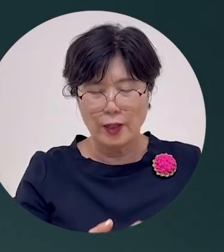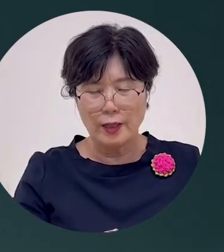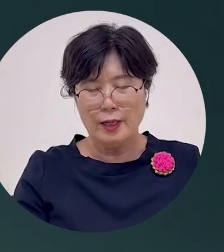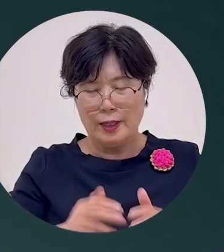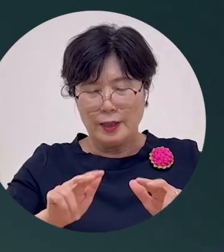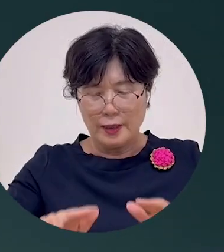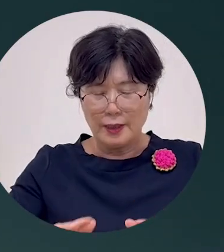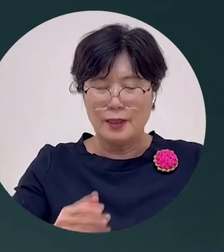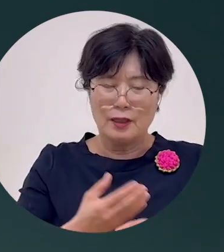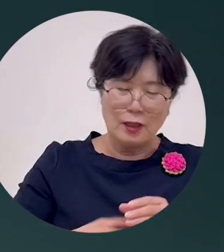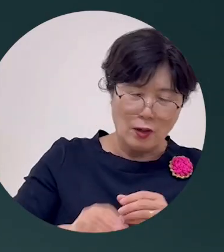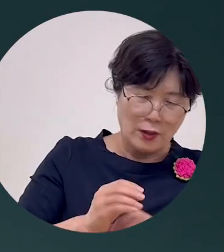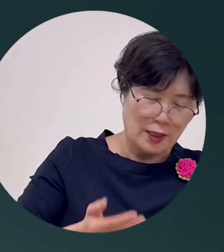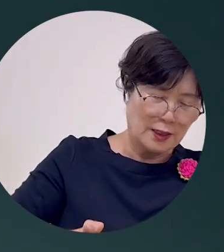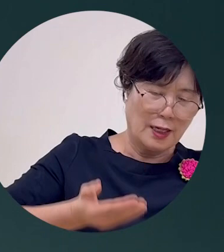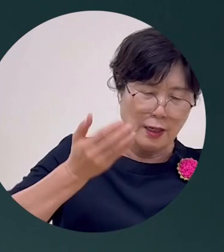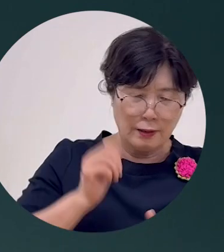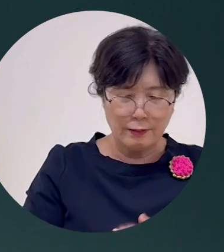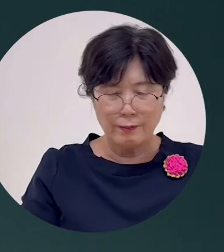이제는 더 이상